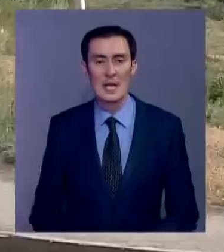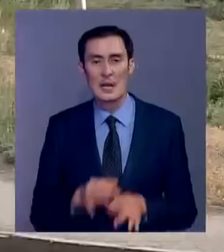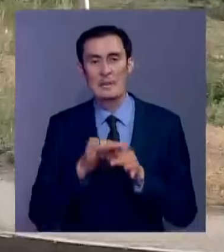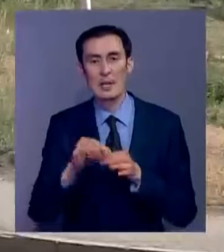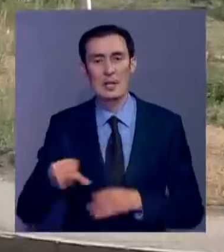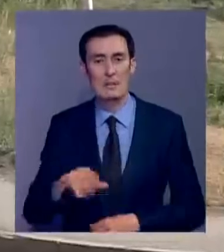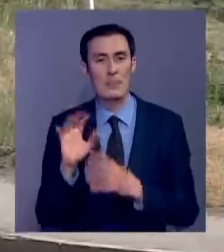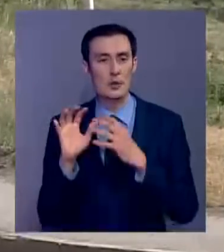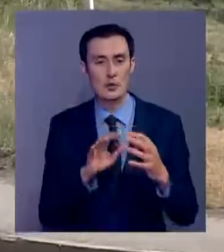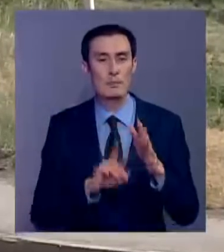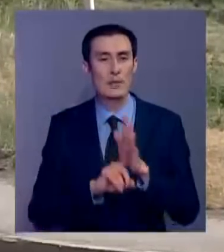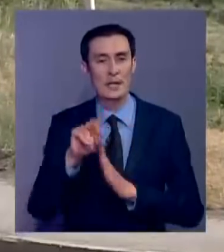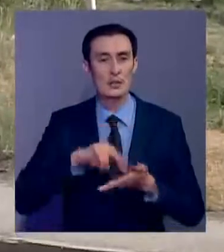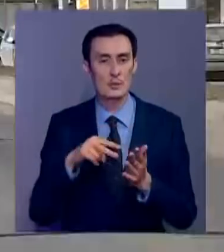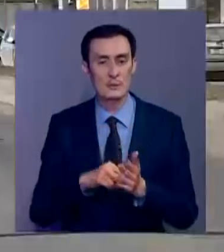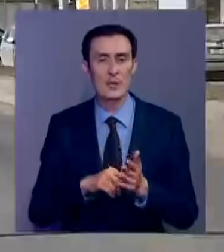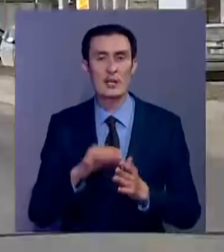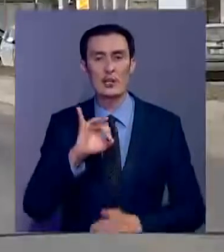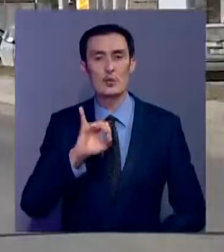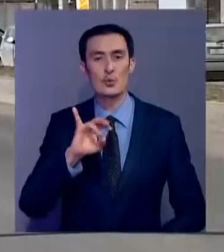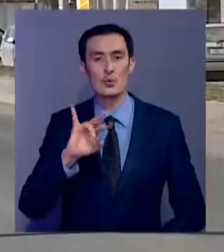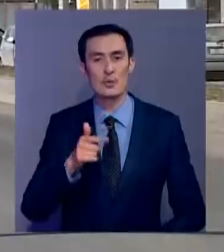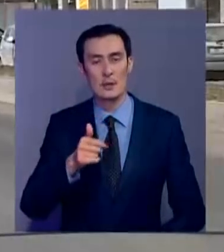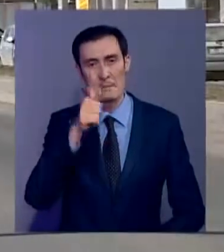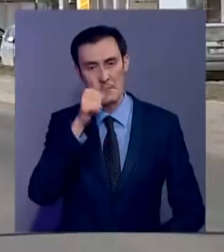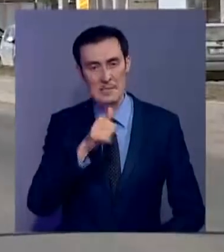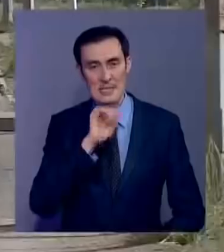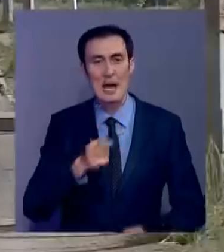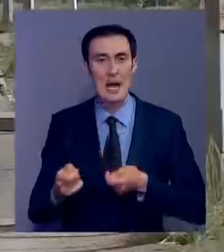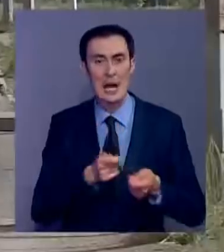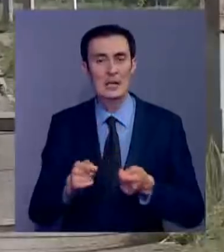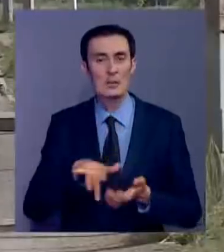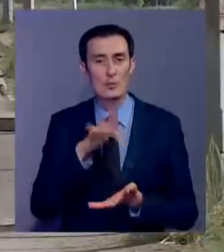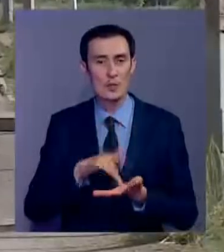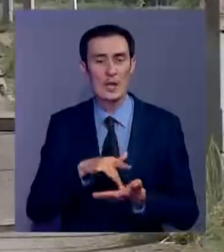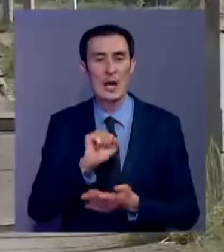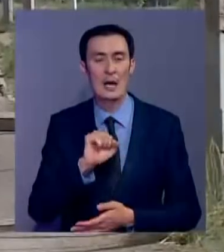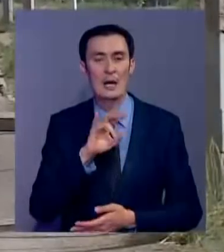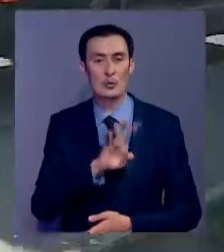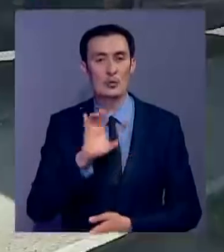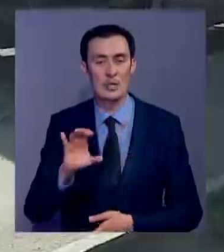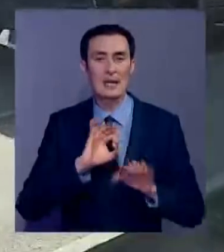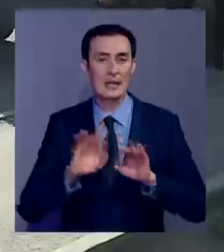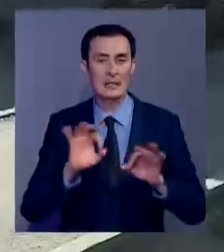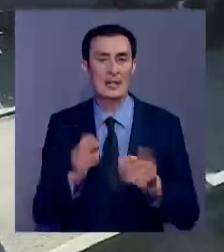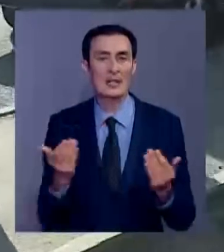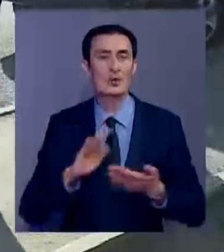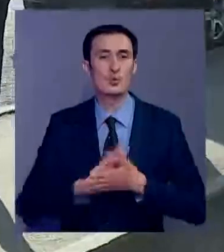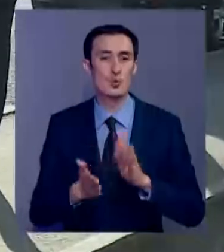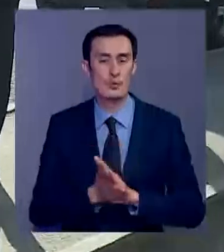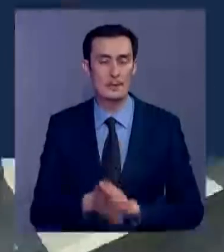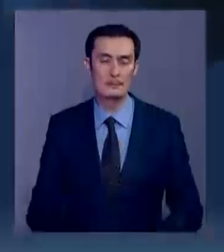Пригородные маршруты планируют запустить уже в начале июня. Аким столицы Алтай Кульгинов рассказал, на каких